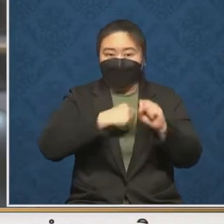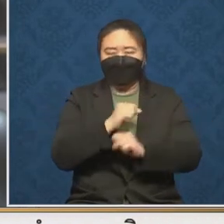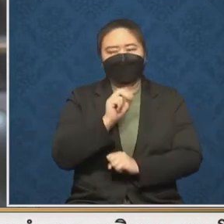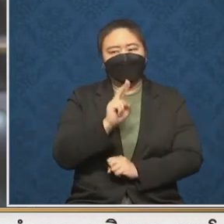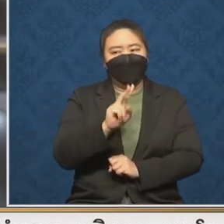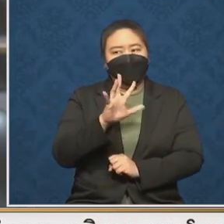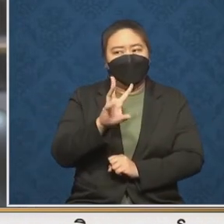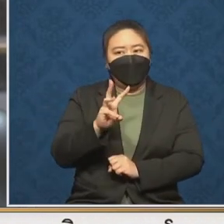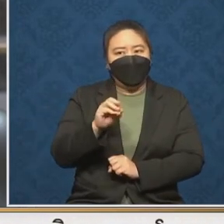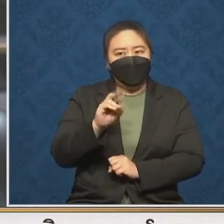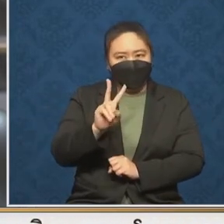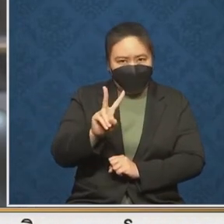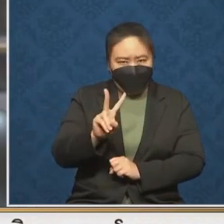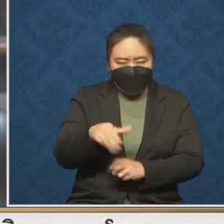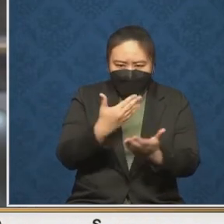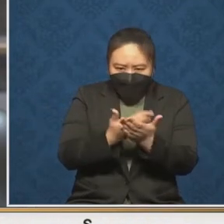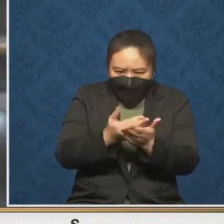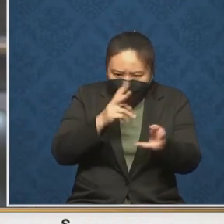อยู่